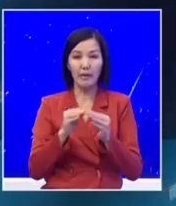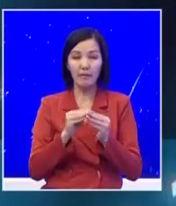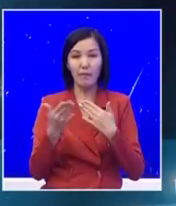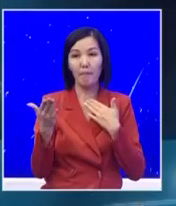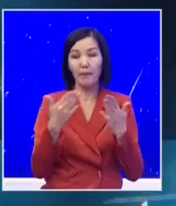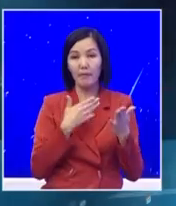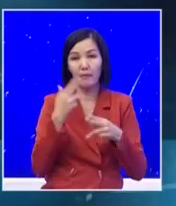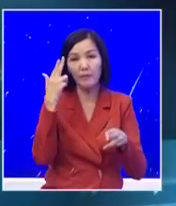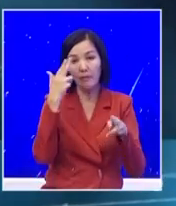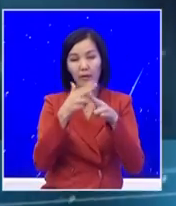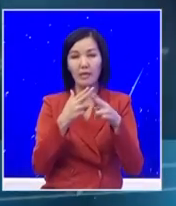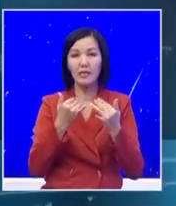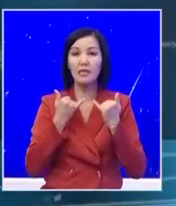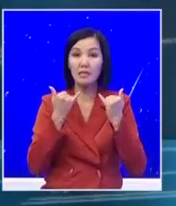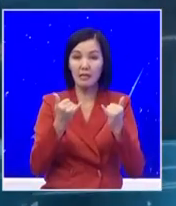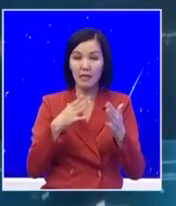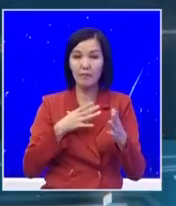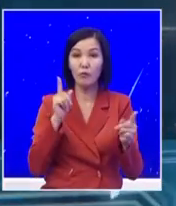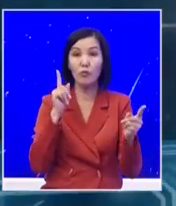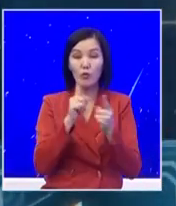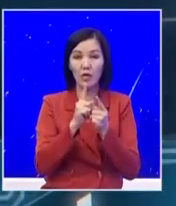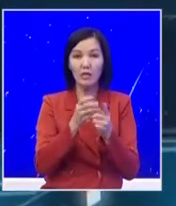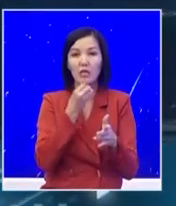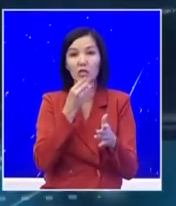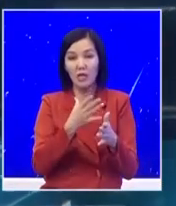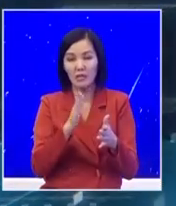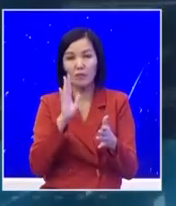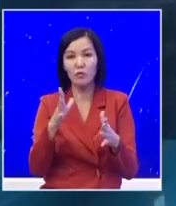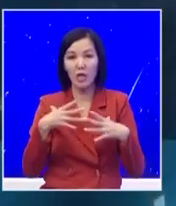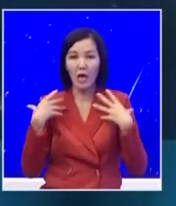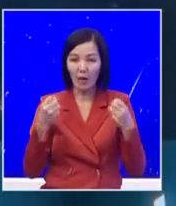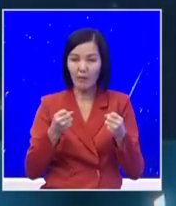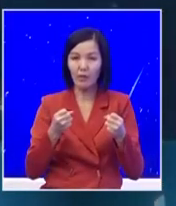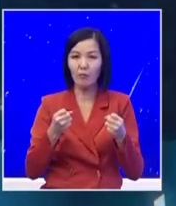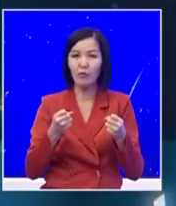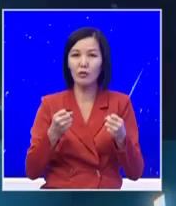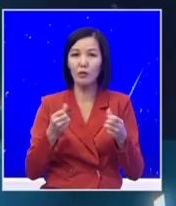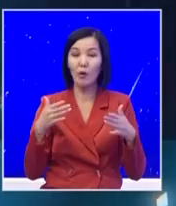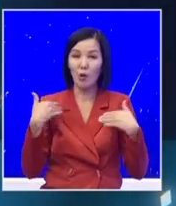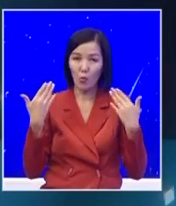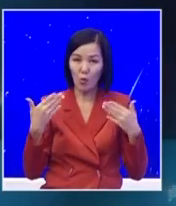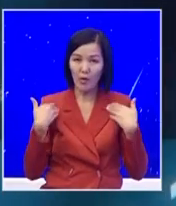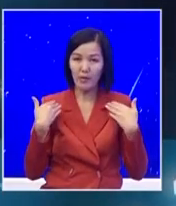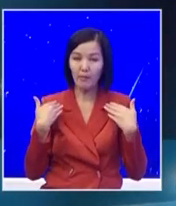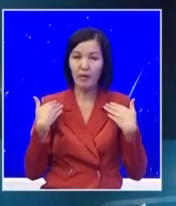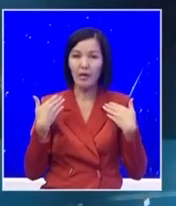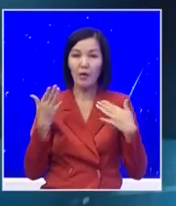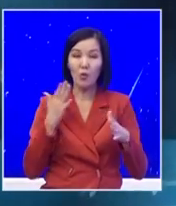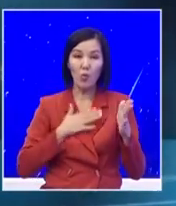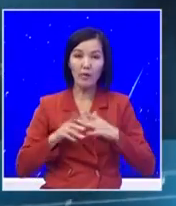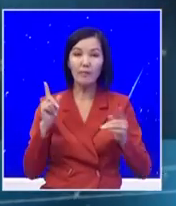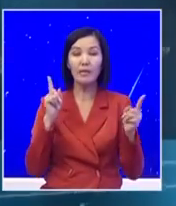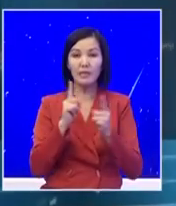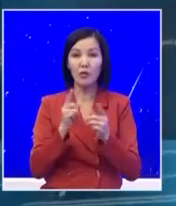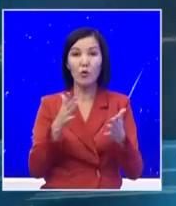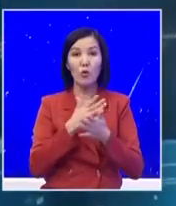бір-бірімізді бауырдай жақын тұттық. Көрген жерде жақсылық болсын, амандық болсын деп арқамыздан қағысып, арқа-жарқа болатынбыз. Үлкен